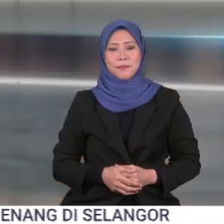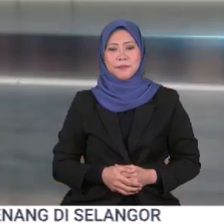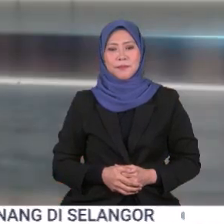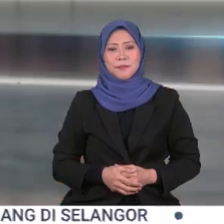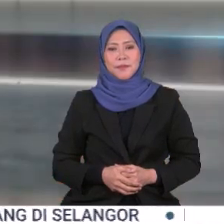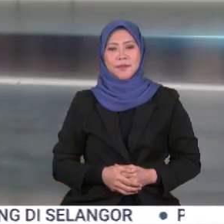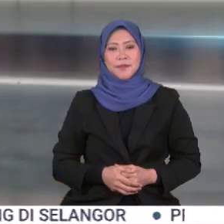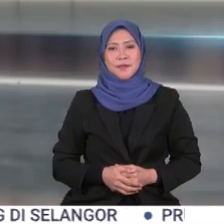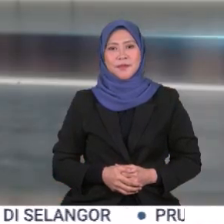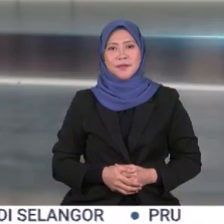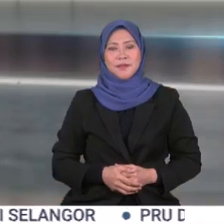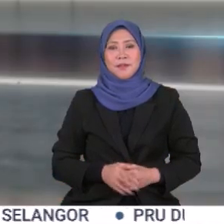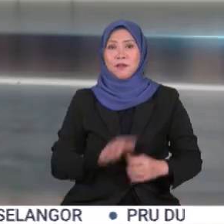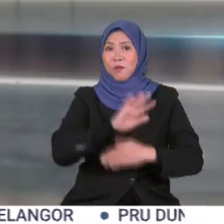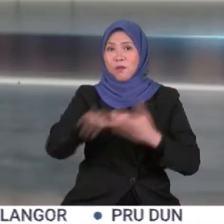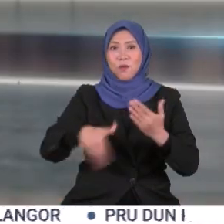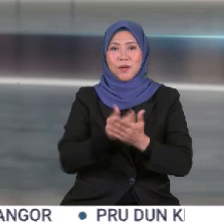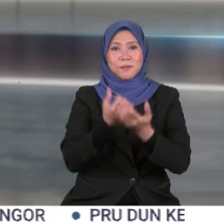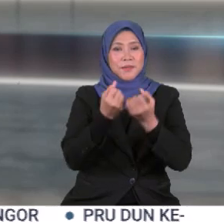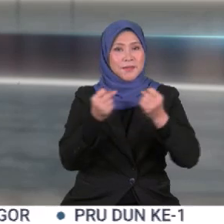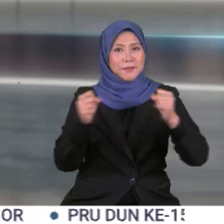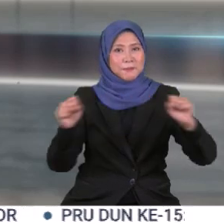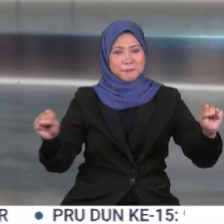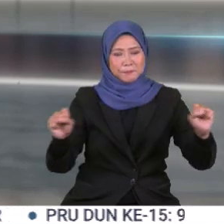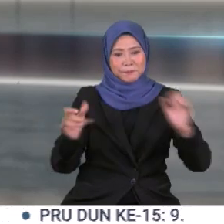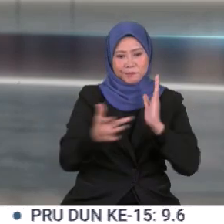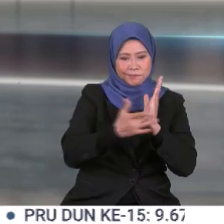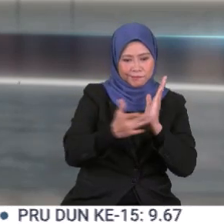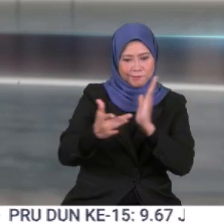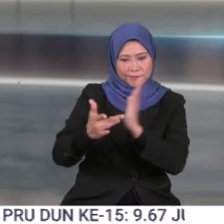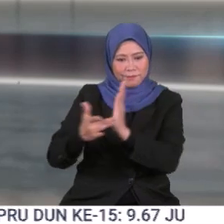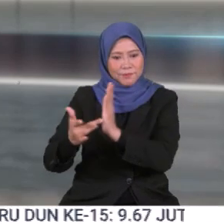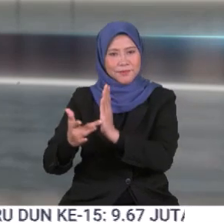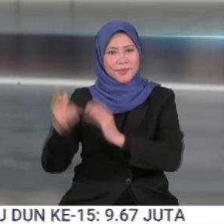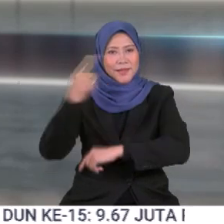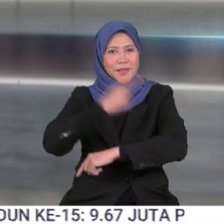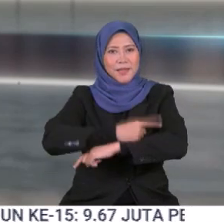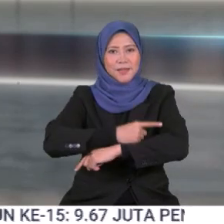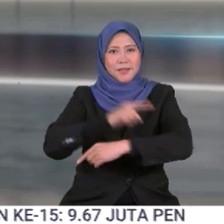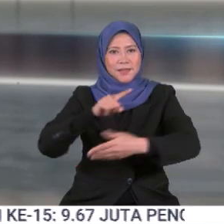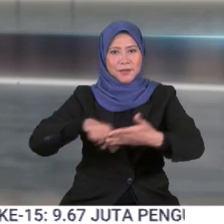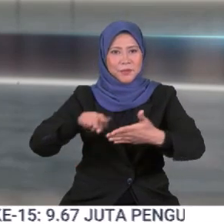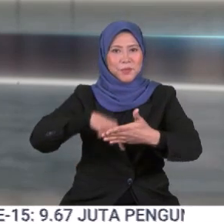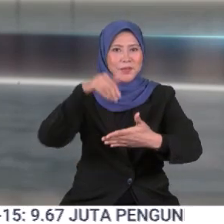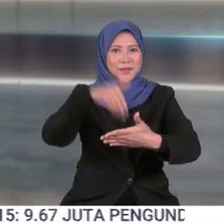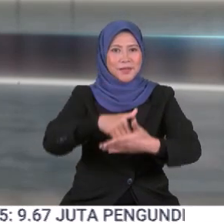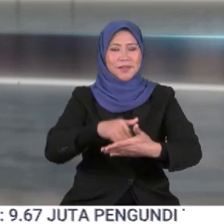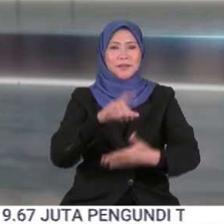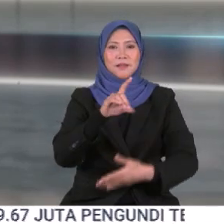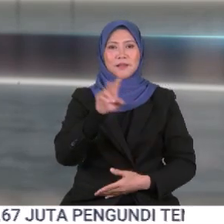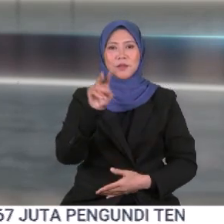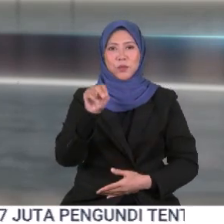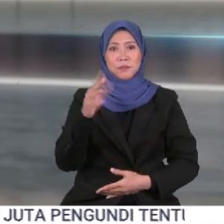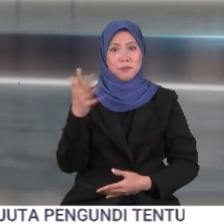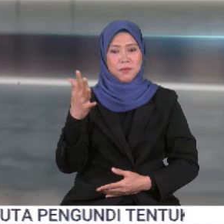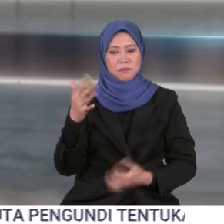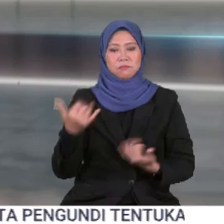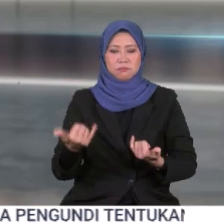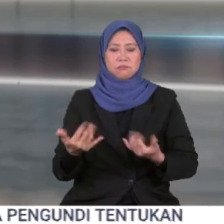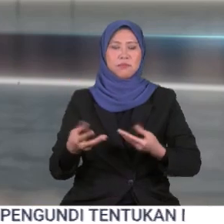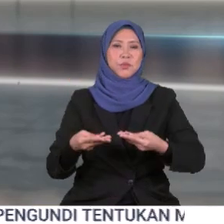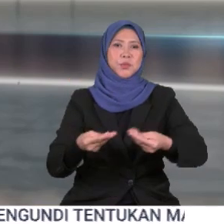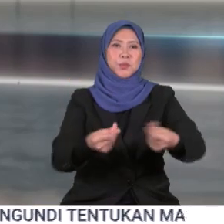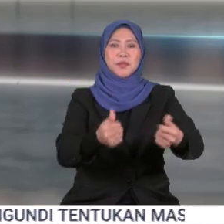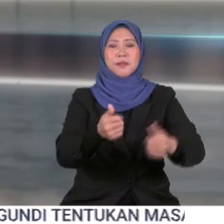datang segala persiapan produksi dan teknikal menjelang hari pengundian pru Dun ke-15 berjalan lancar